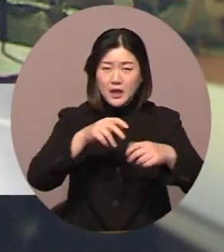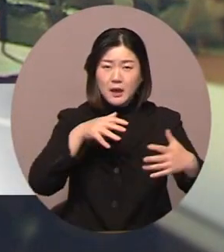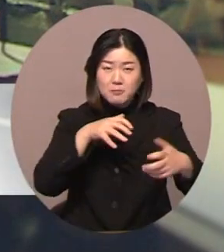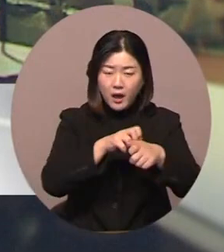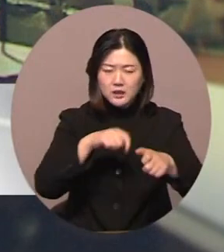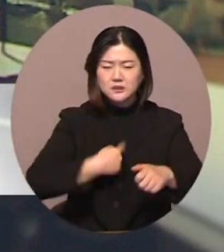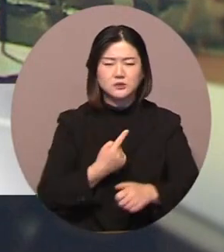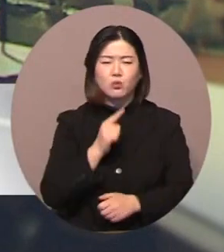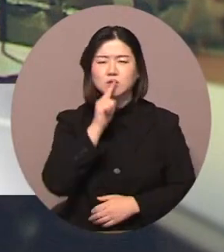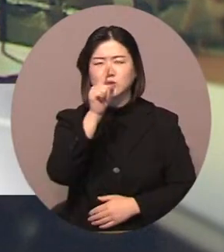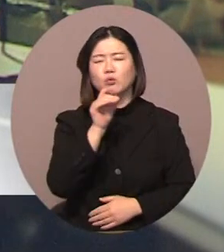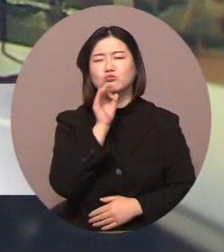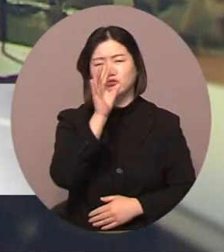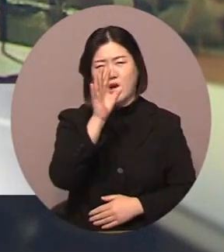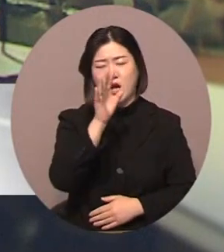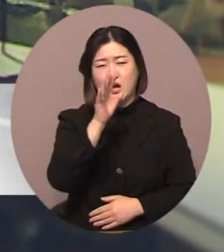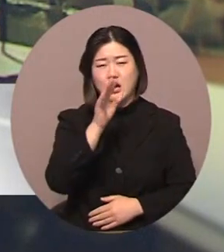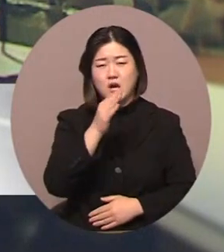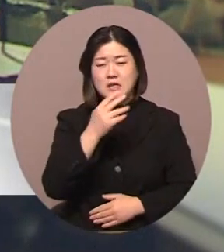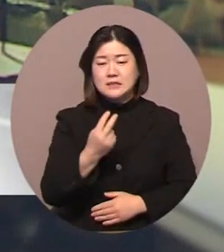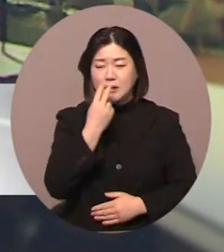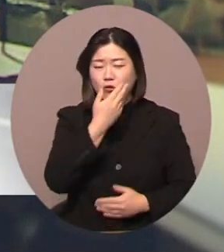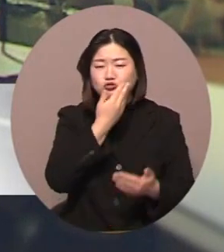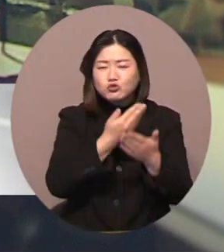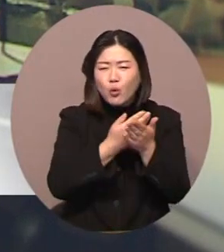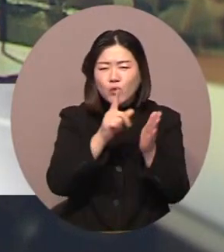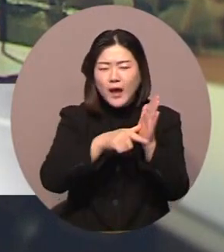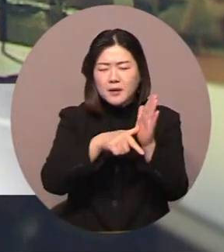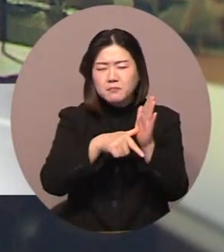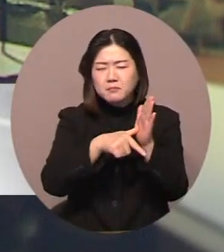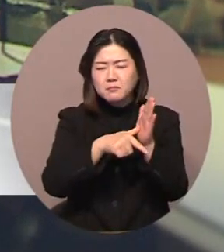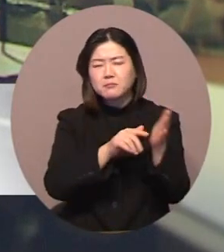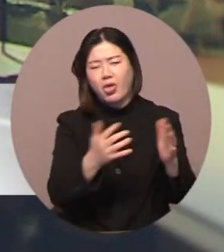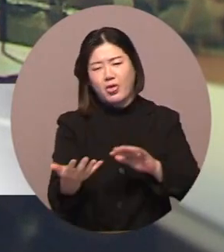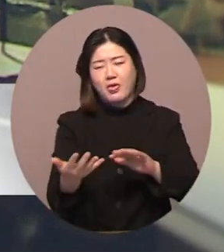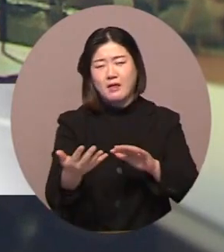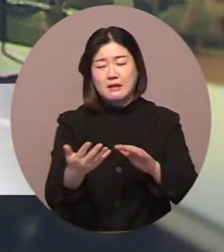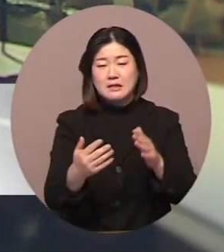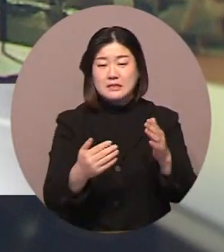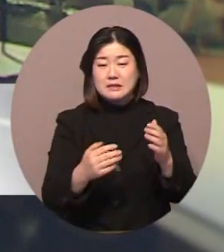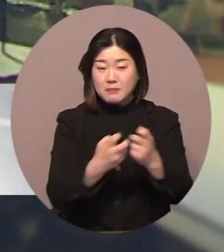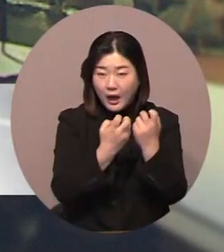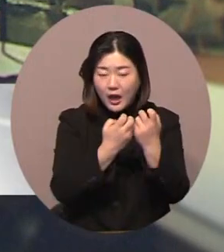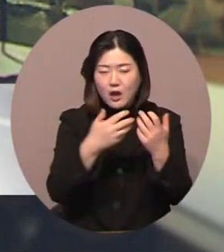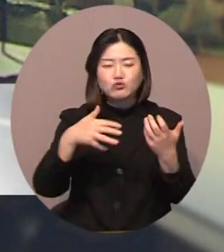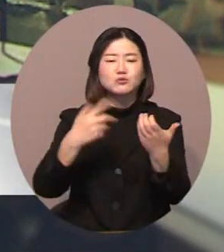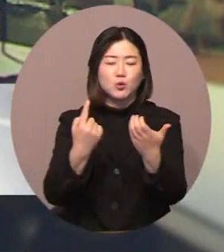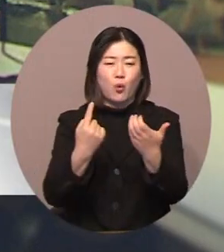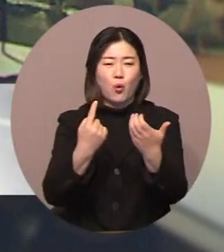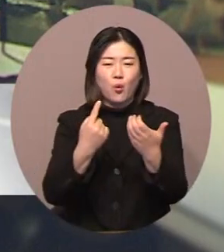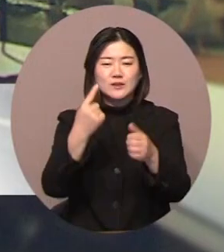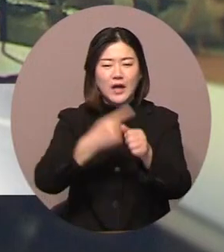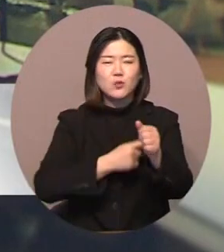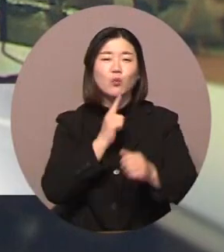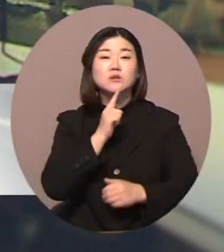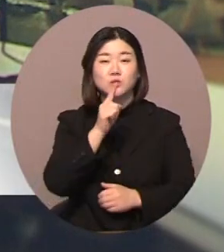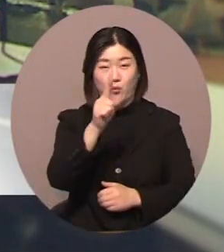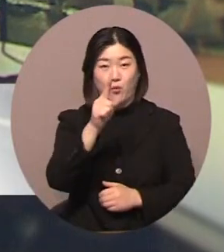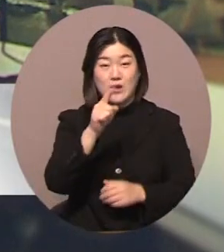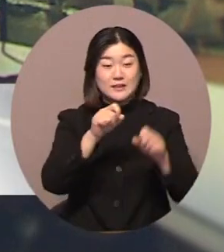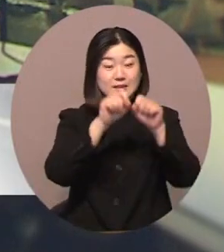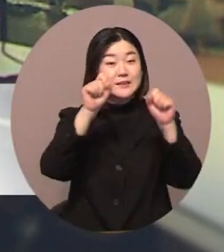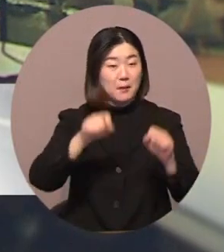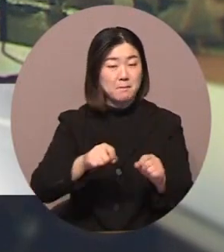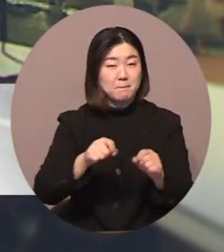사고는 스스로 신고가 어려워 골든타임을 놓치는 경우가 많은데요. 사고 발생 시 90초가 지나면 자동으로